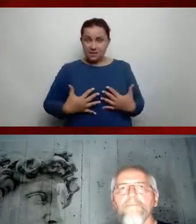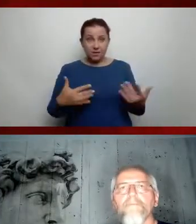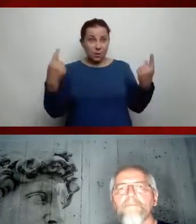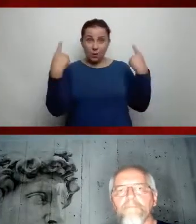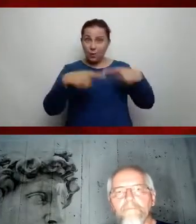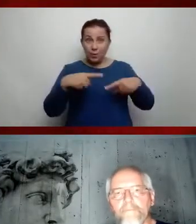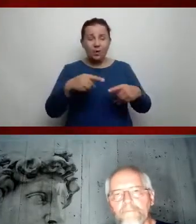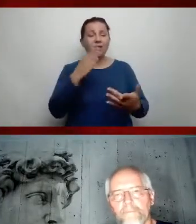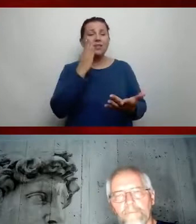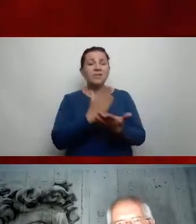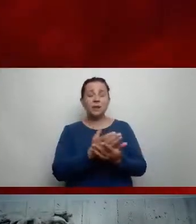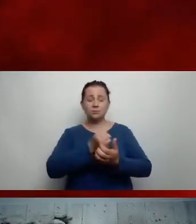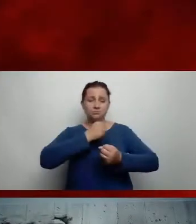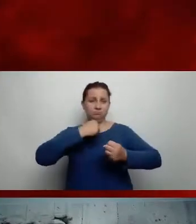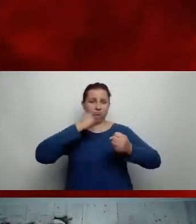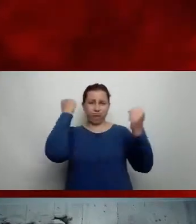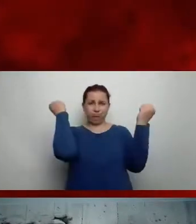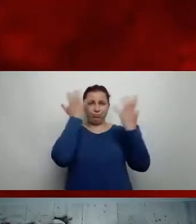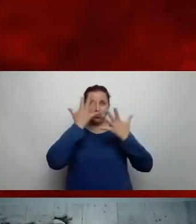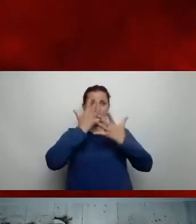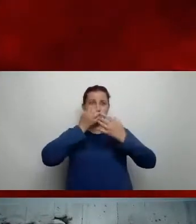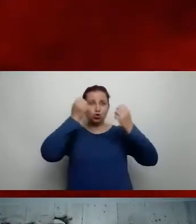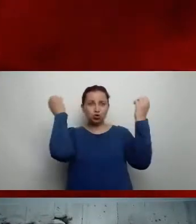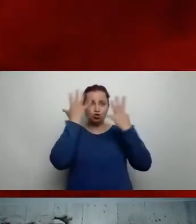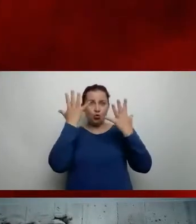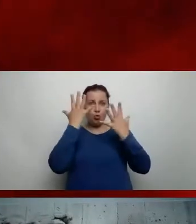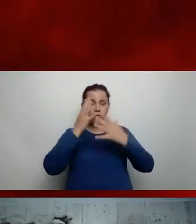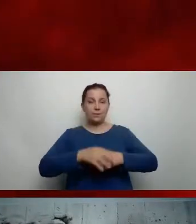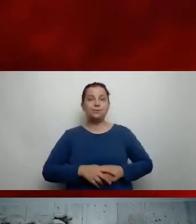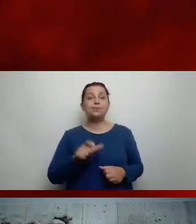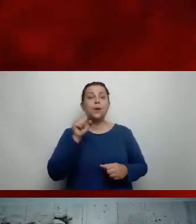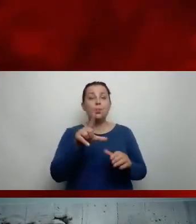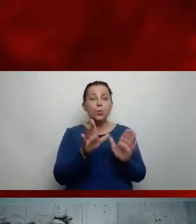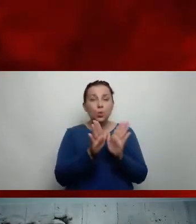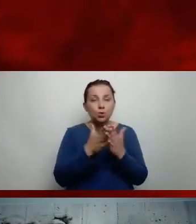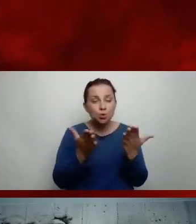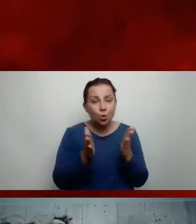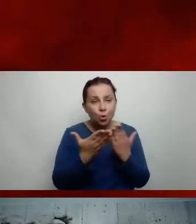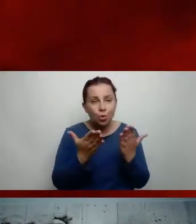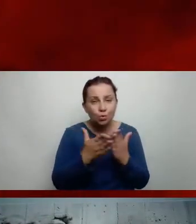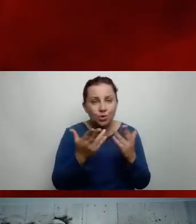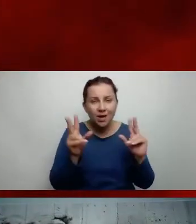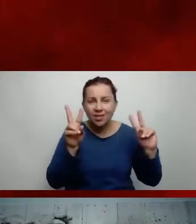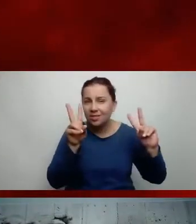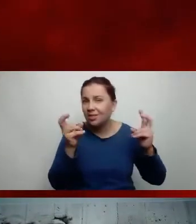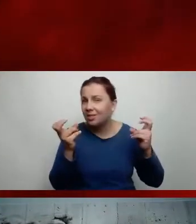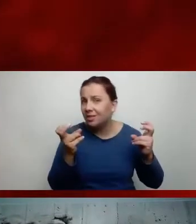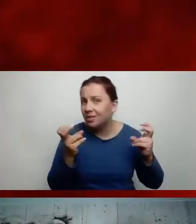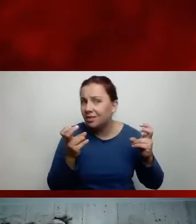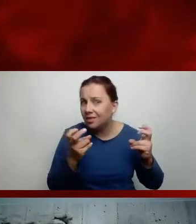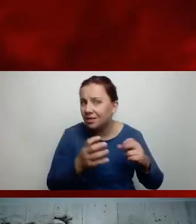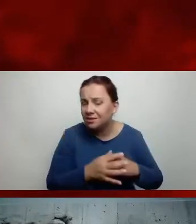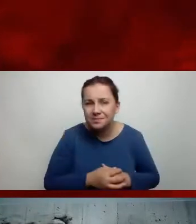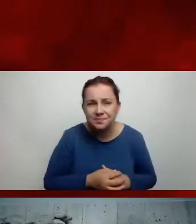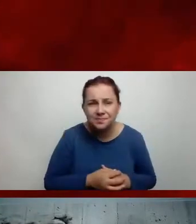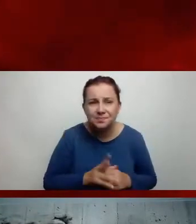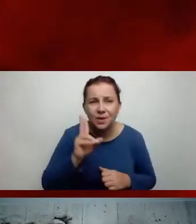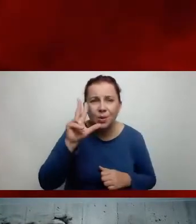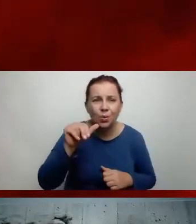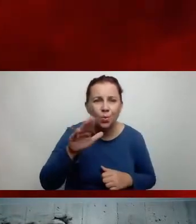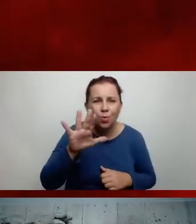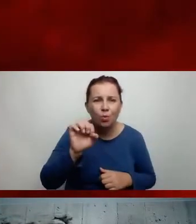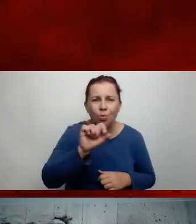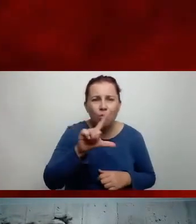doznał pewnego szoku. Jest książka pod tytułem Kumbo w galifetach,